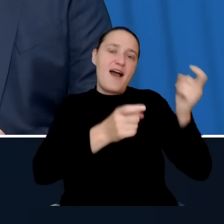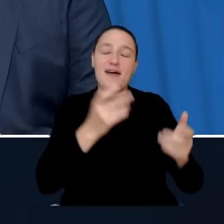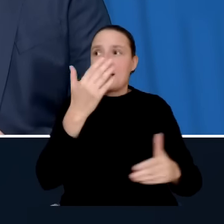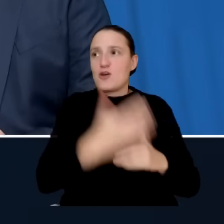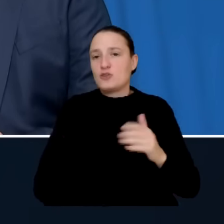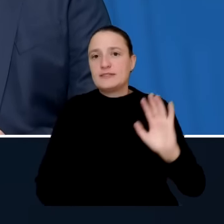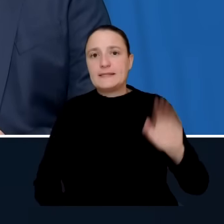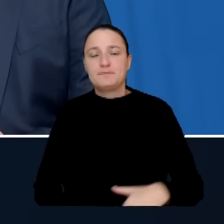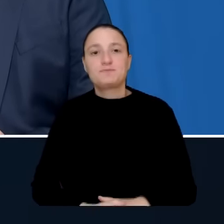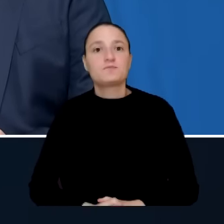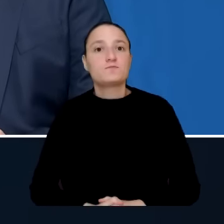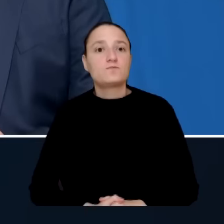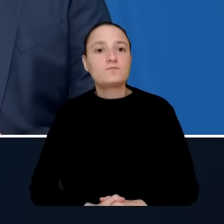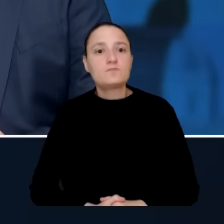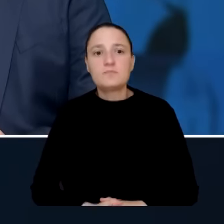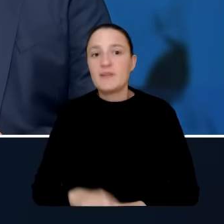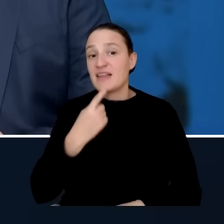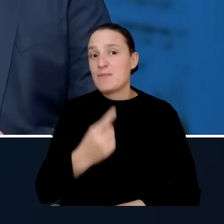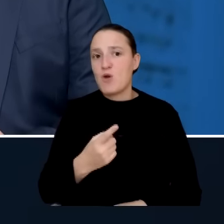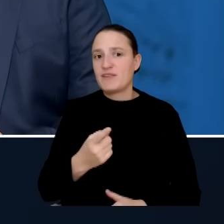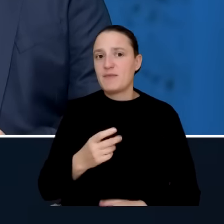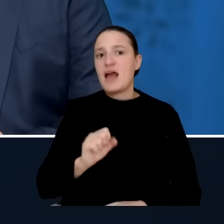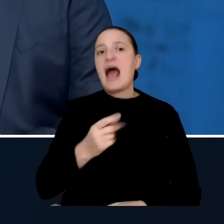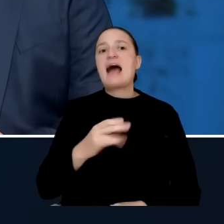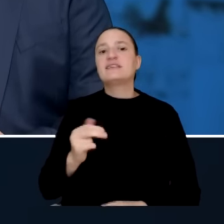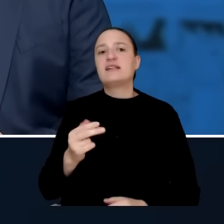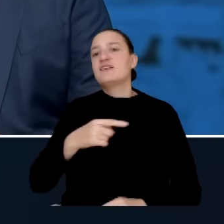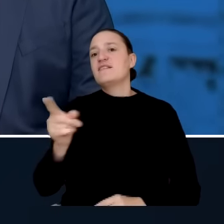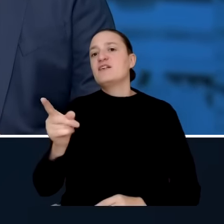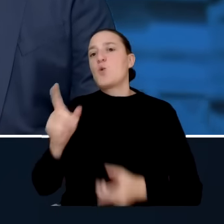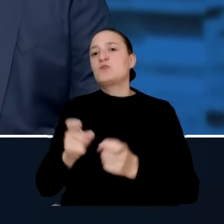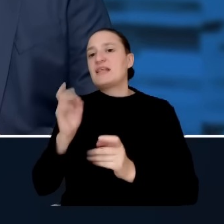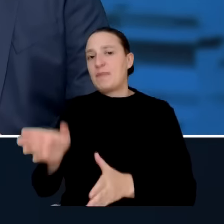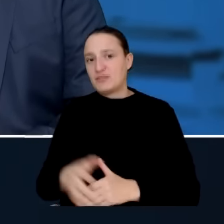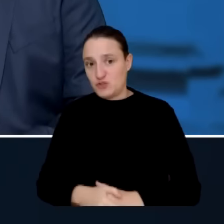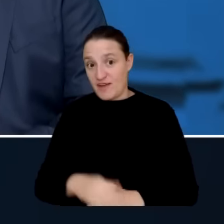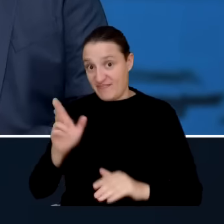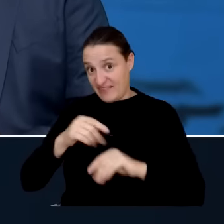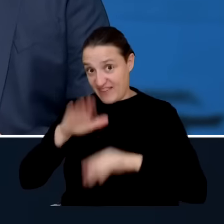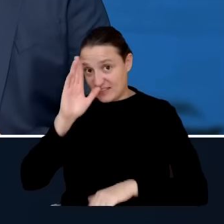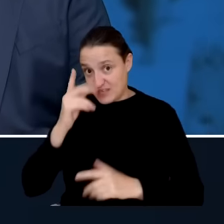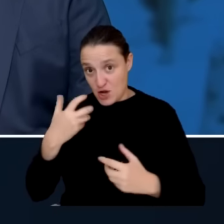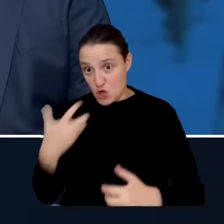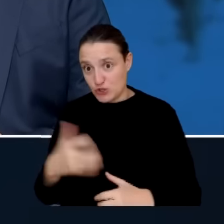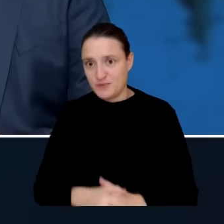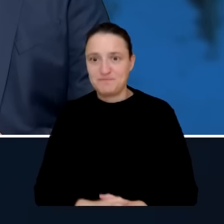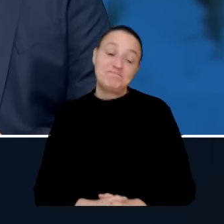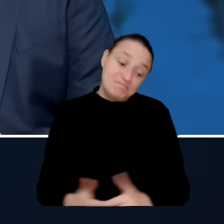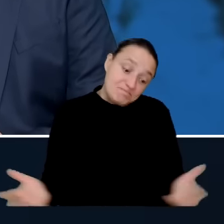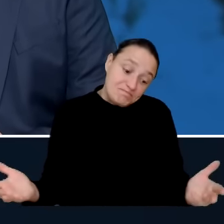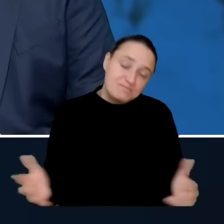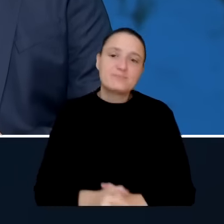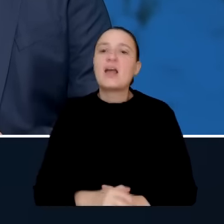kłócić Także ja bym nie mówiła tak Adrian że u ciebie to się nikt nie pokłóci zwłaszcza że masz więcej gości to prawda o